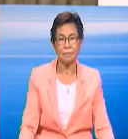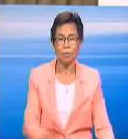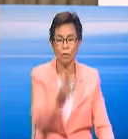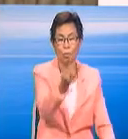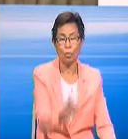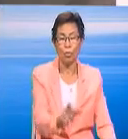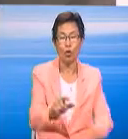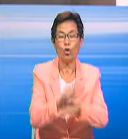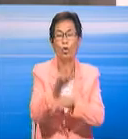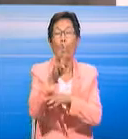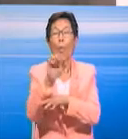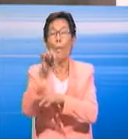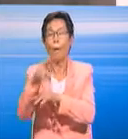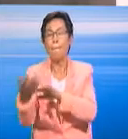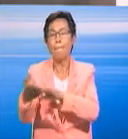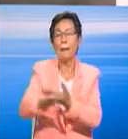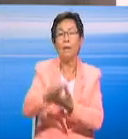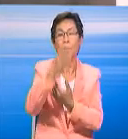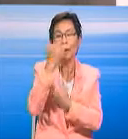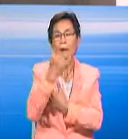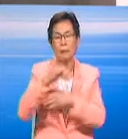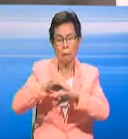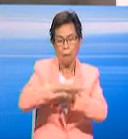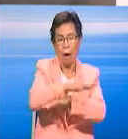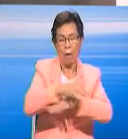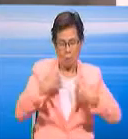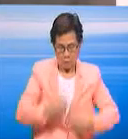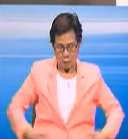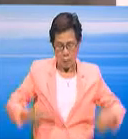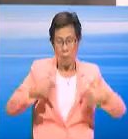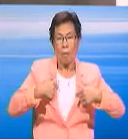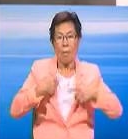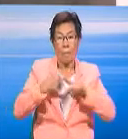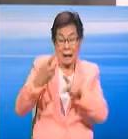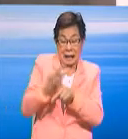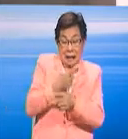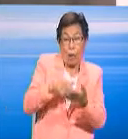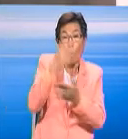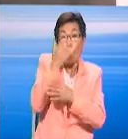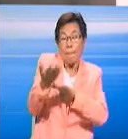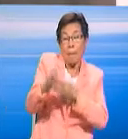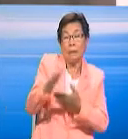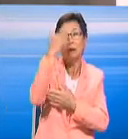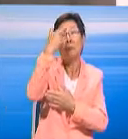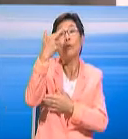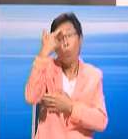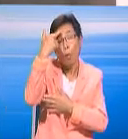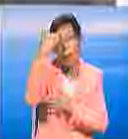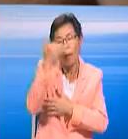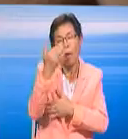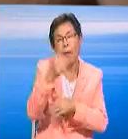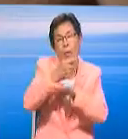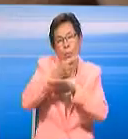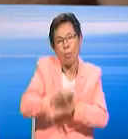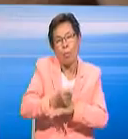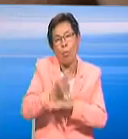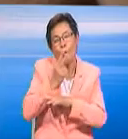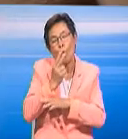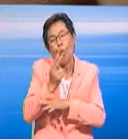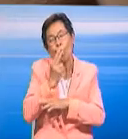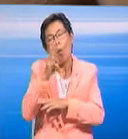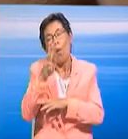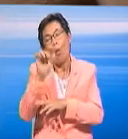seorang pengguna vape meninggal dunia akibat jangkitan paru-paru. Namun kali ini kematian berpunca daripada tabiat menghisap